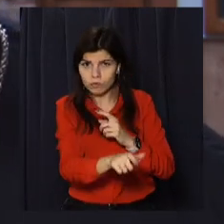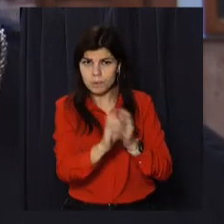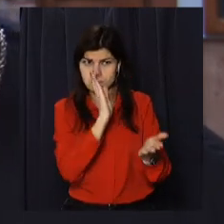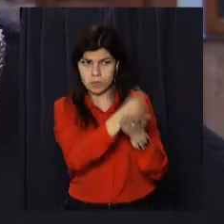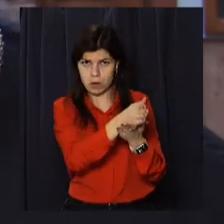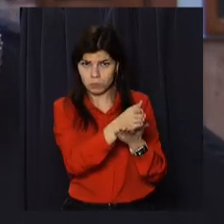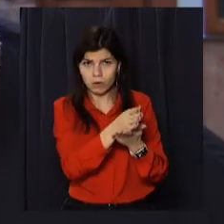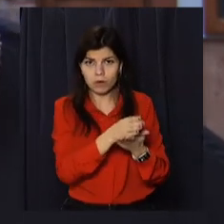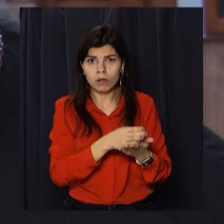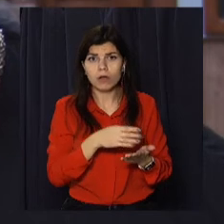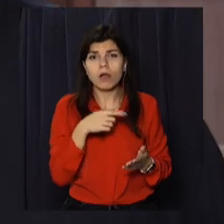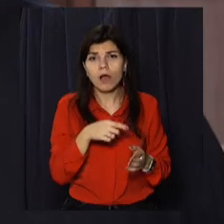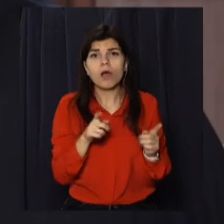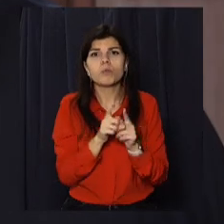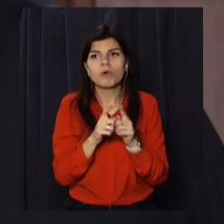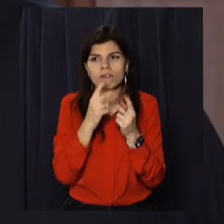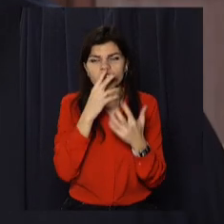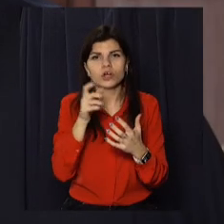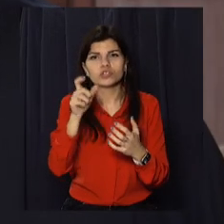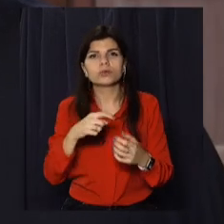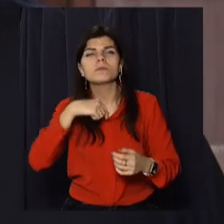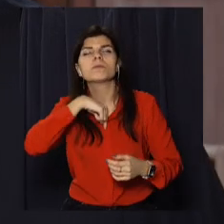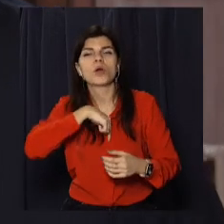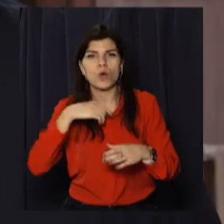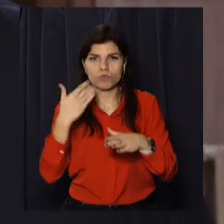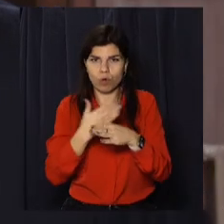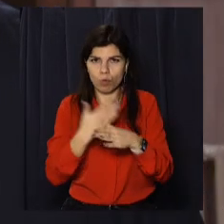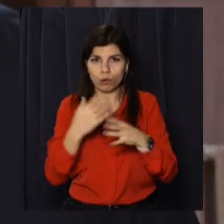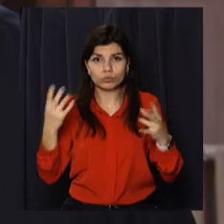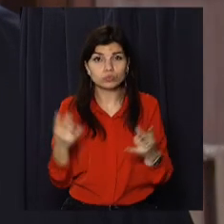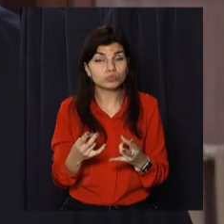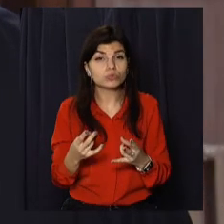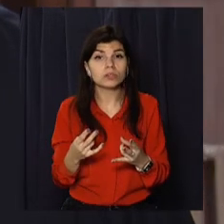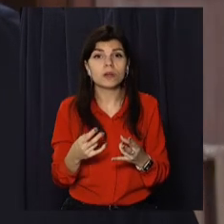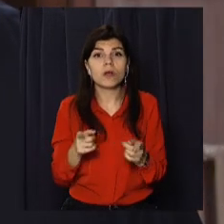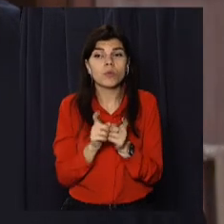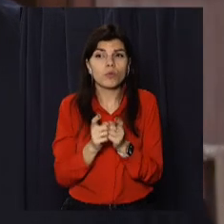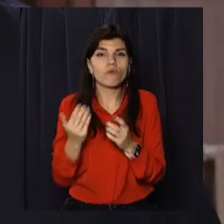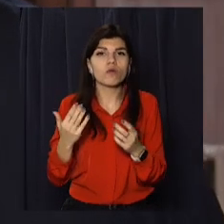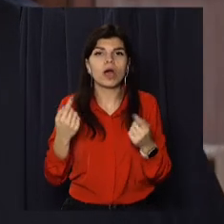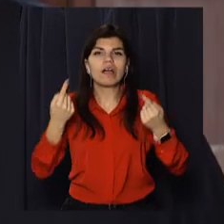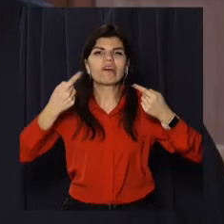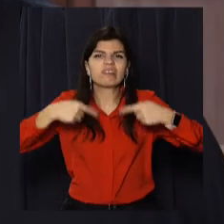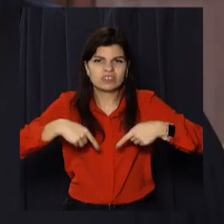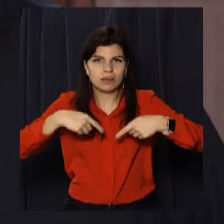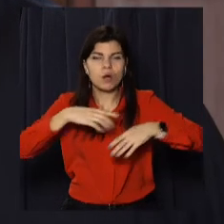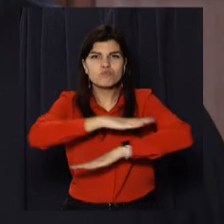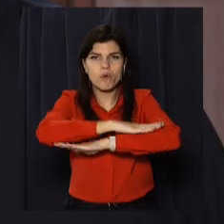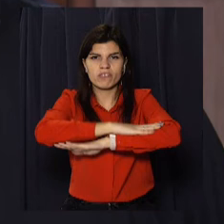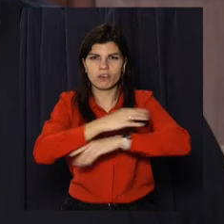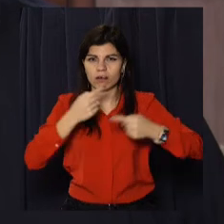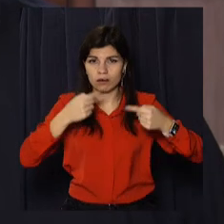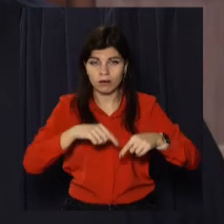він взиває о помощі. Таким людям необхідно в момент кризисного поведіння